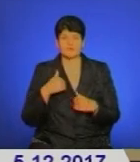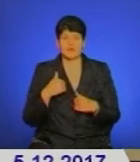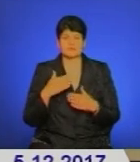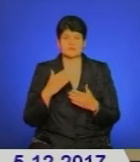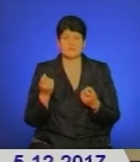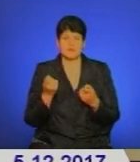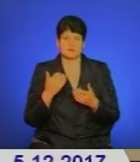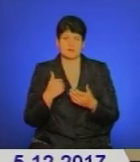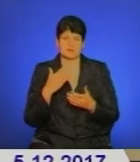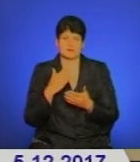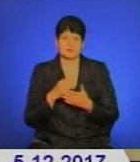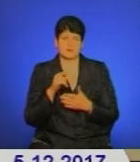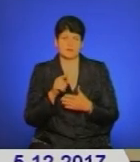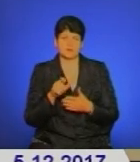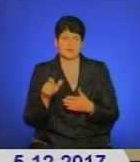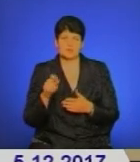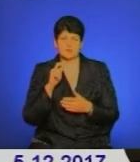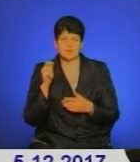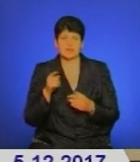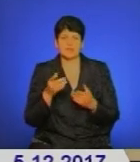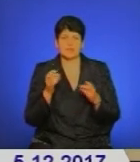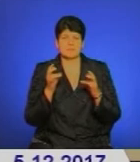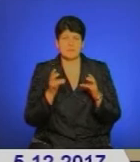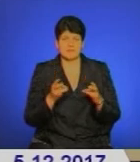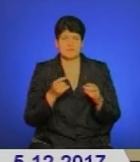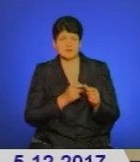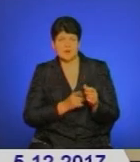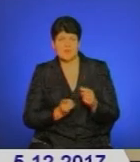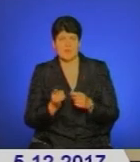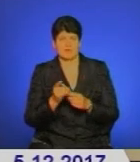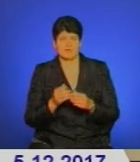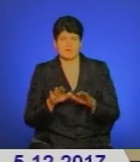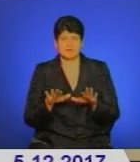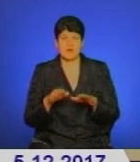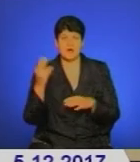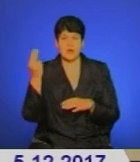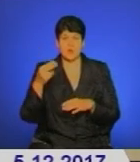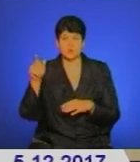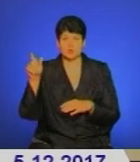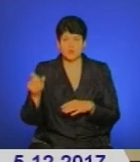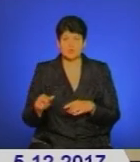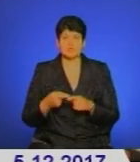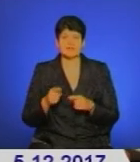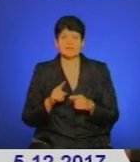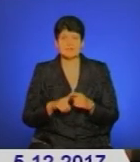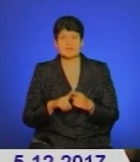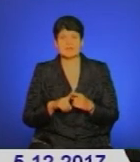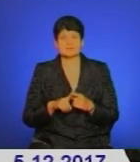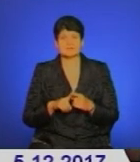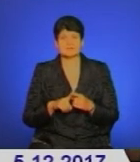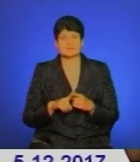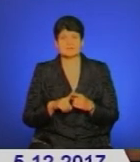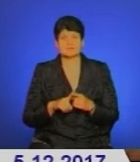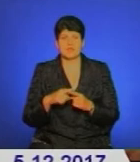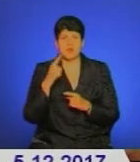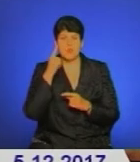Україні, що де біда, вони обходять оці місця. Художник – це є